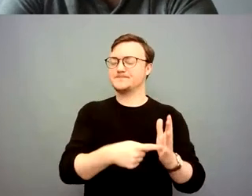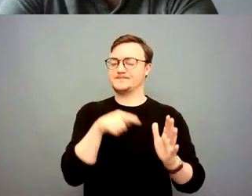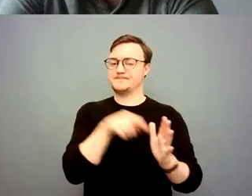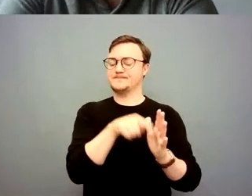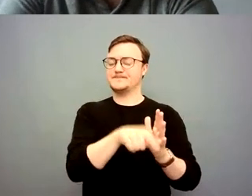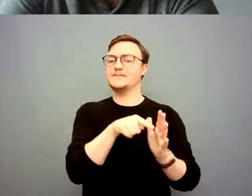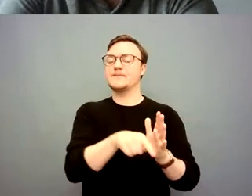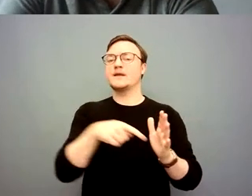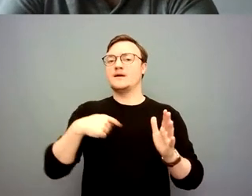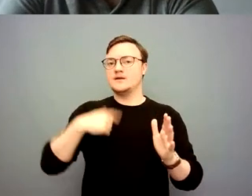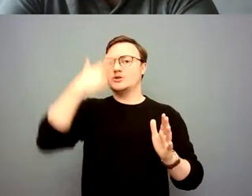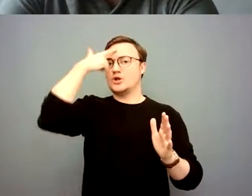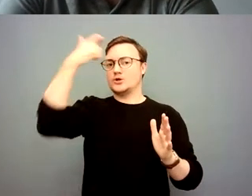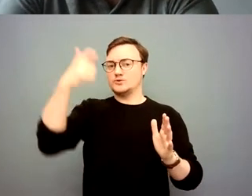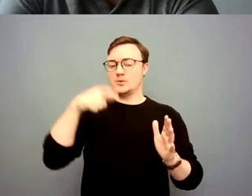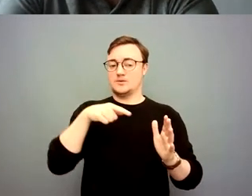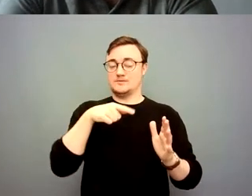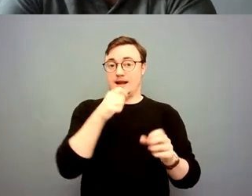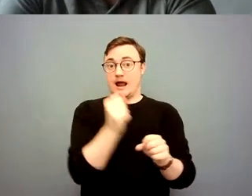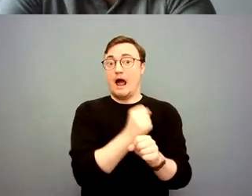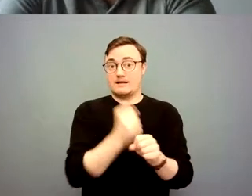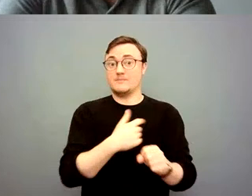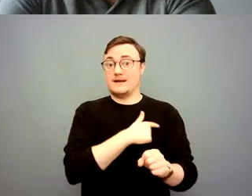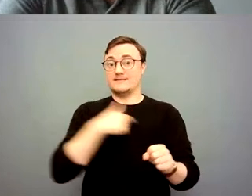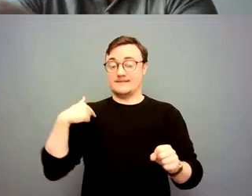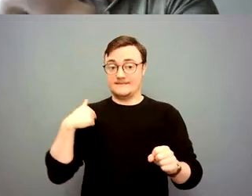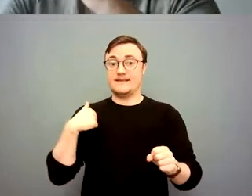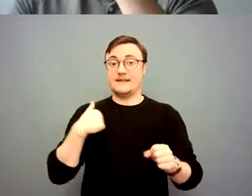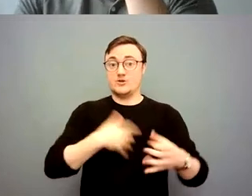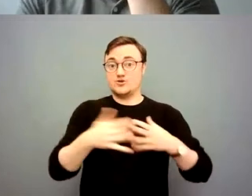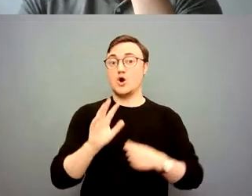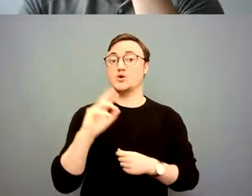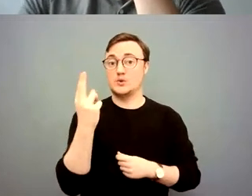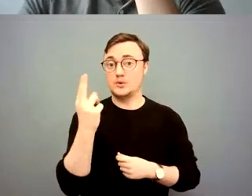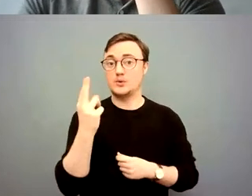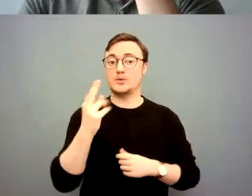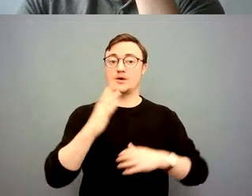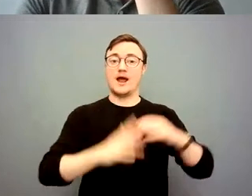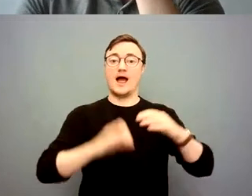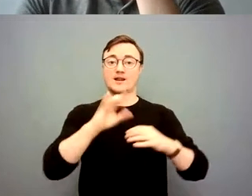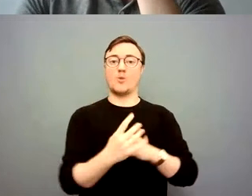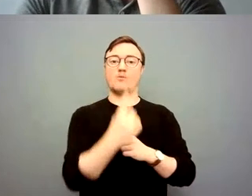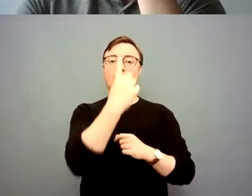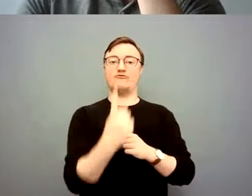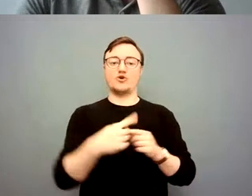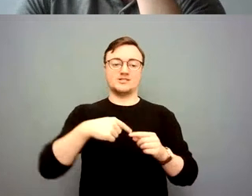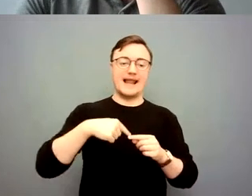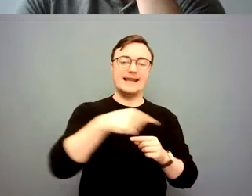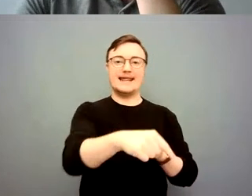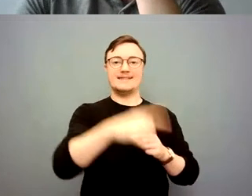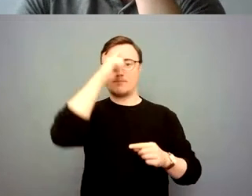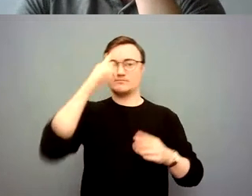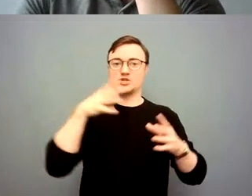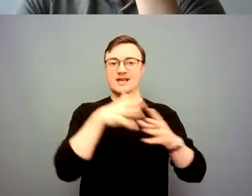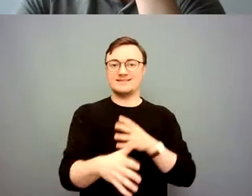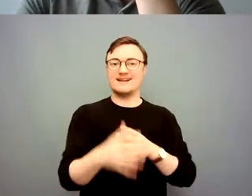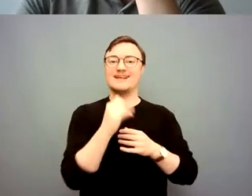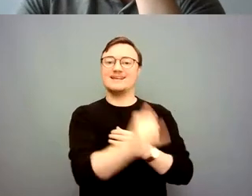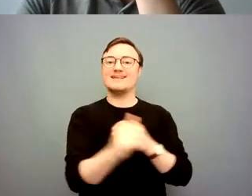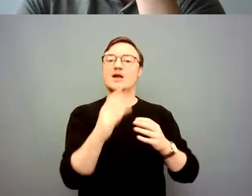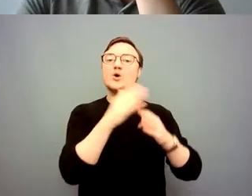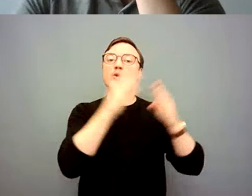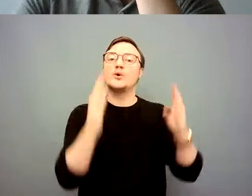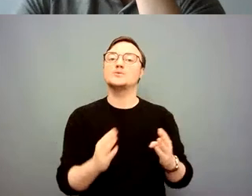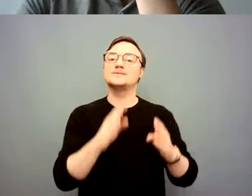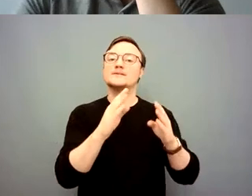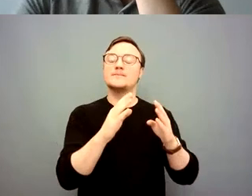mycket är att det arbete vi gör nu med att bygga ut första linjens psykiatri hos alla husläkare. Så vi får en tillgänglig